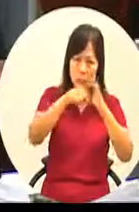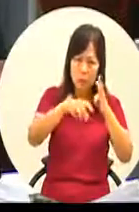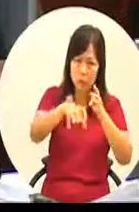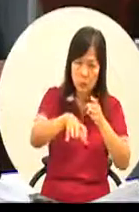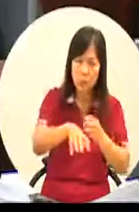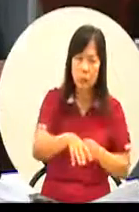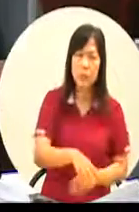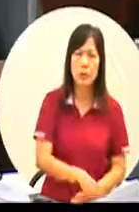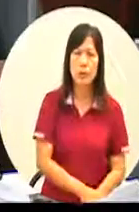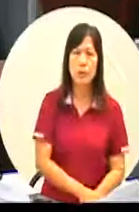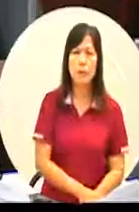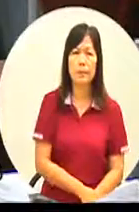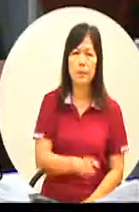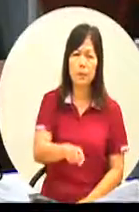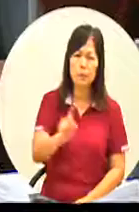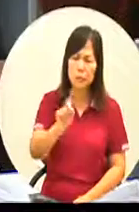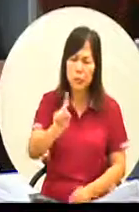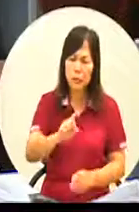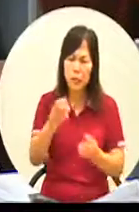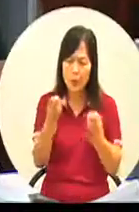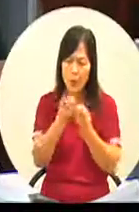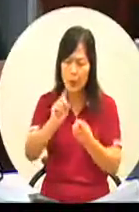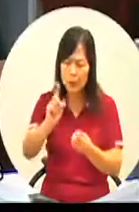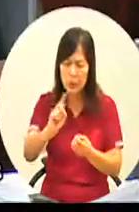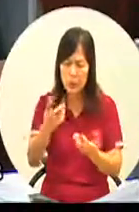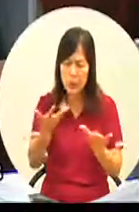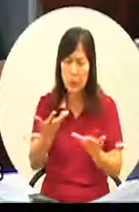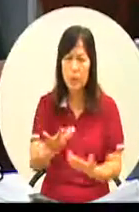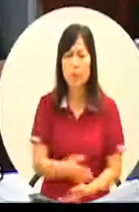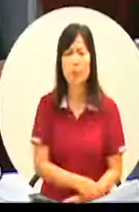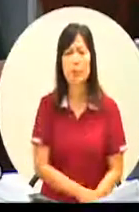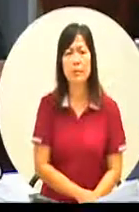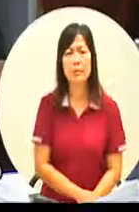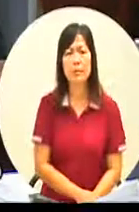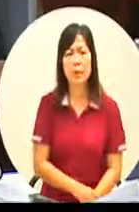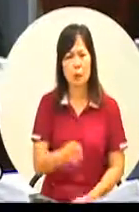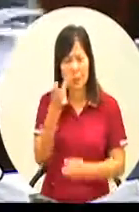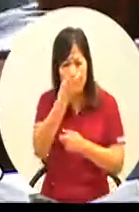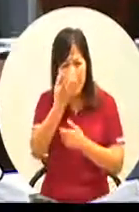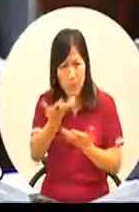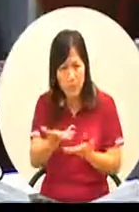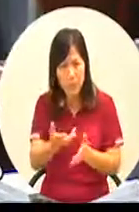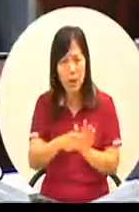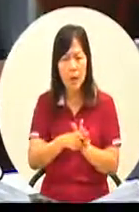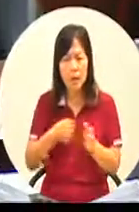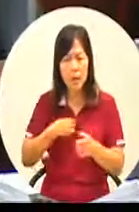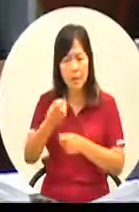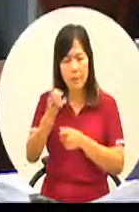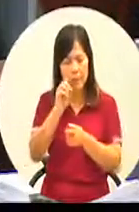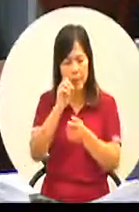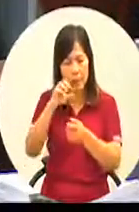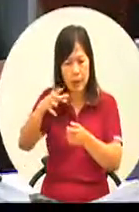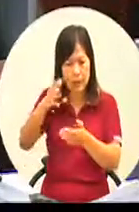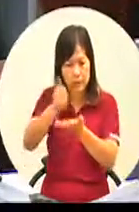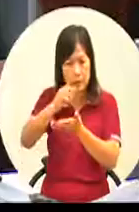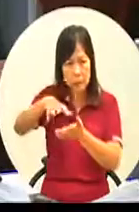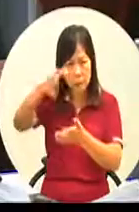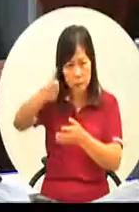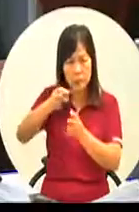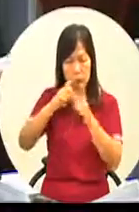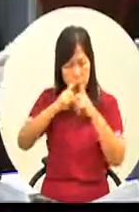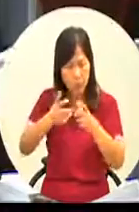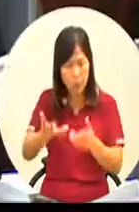是这一方面是哪里出了环节的问题？有没有检讨过？是咪这点会当请局长来做答复一下？局